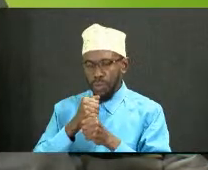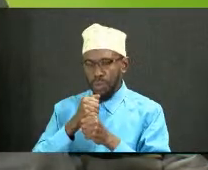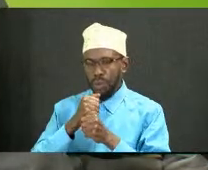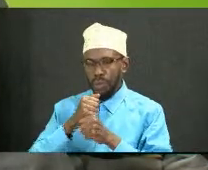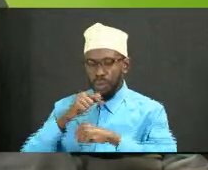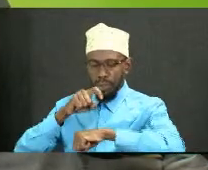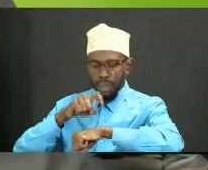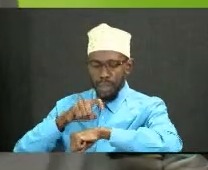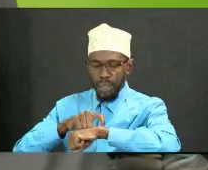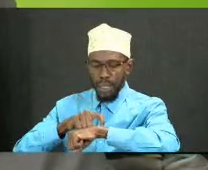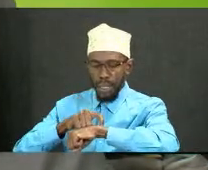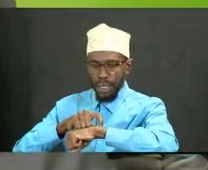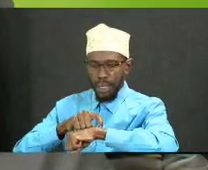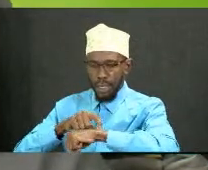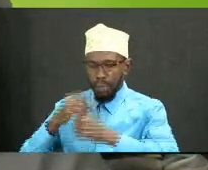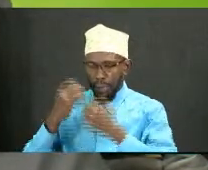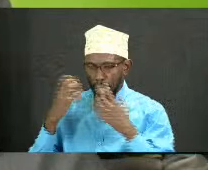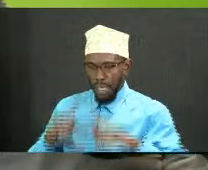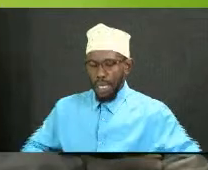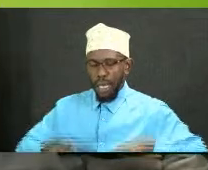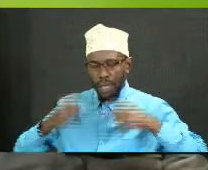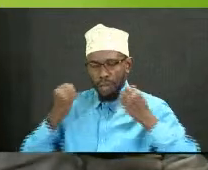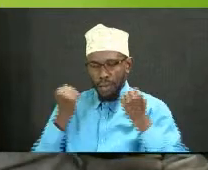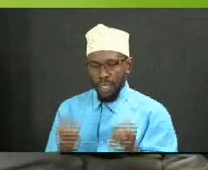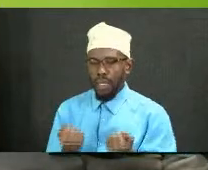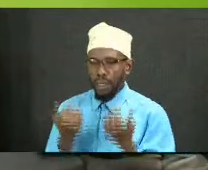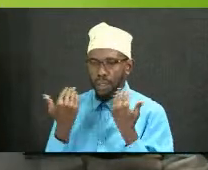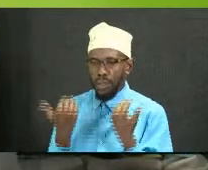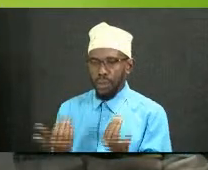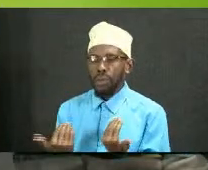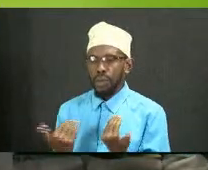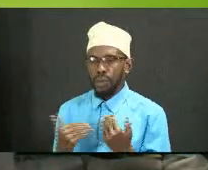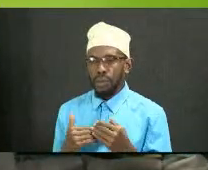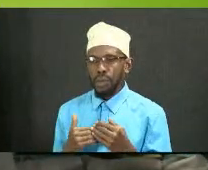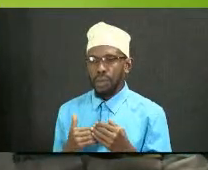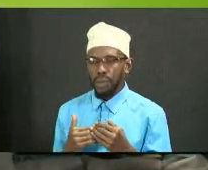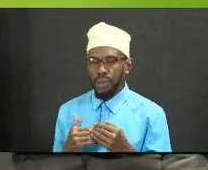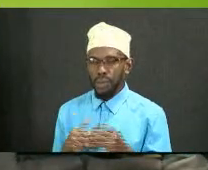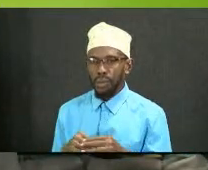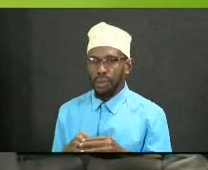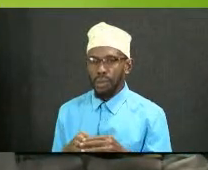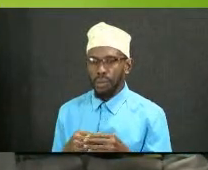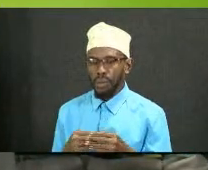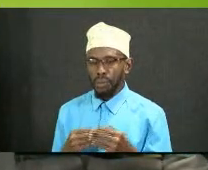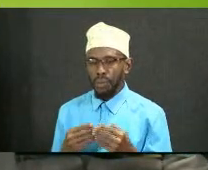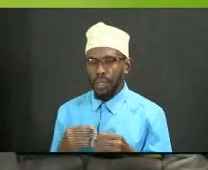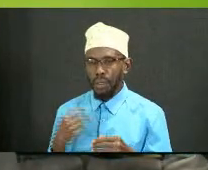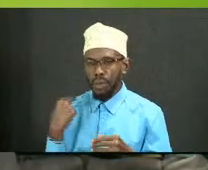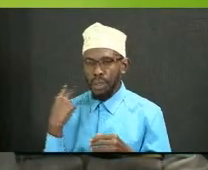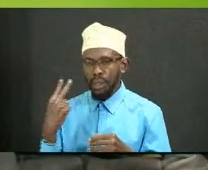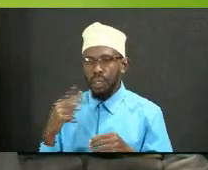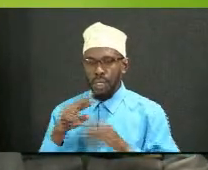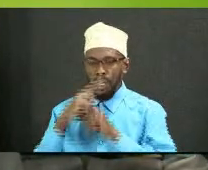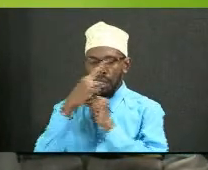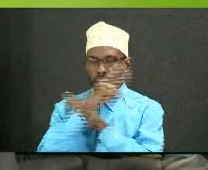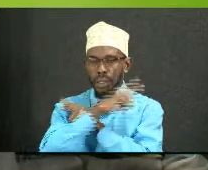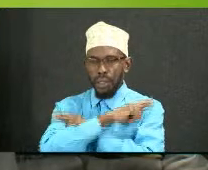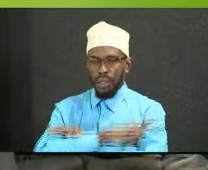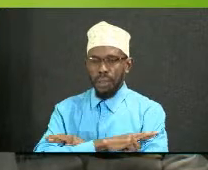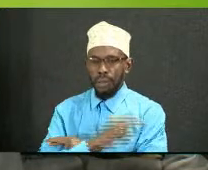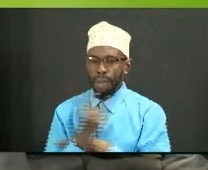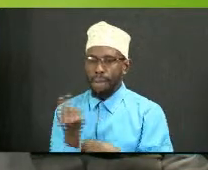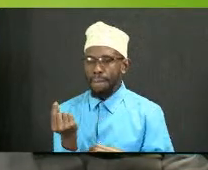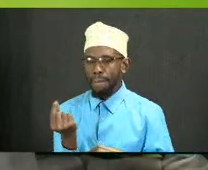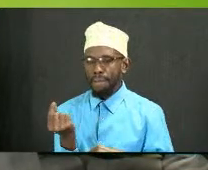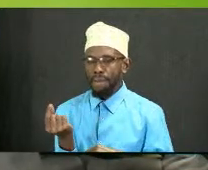katika wakati na msimu mgumu kama huu. Katika kipindi tuko awamu ya pili, tunachukua mapumziko